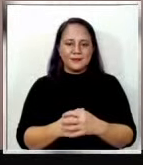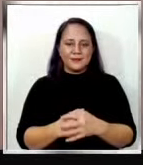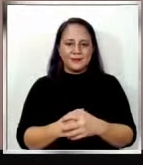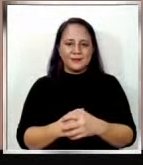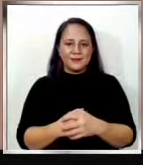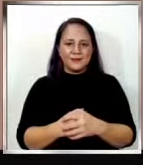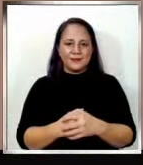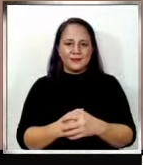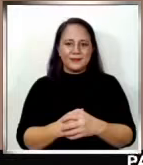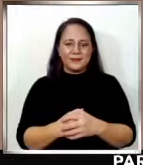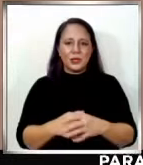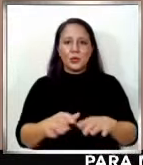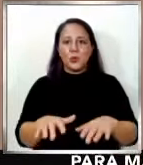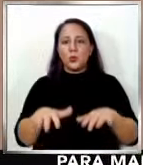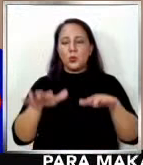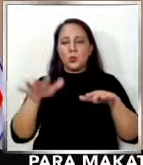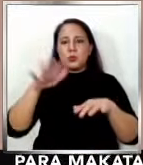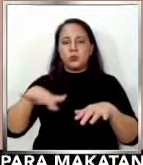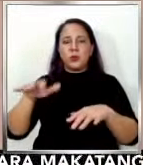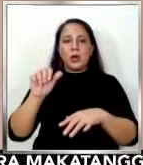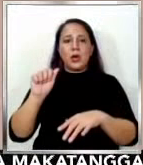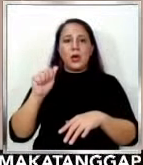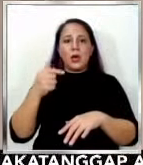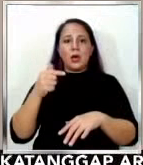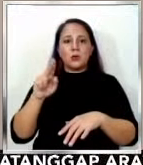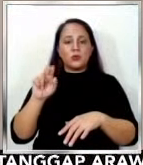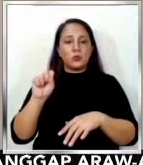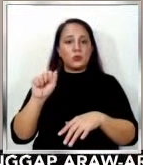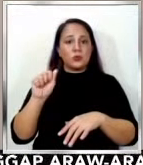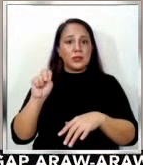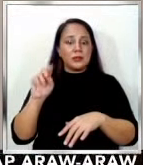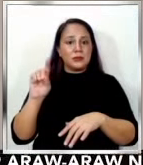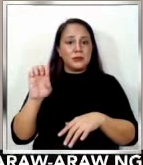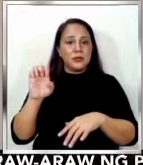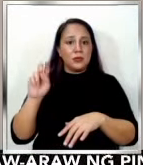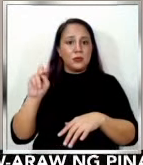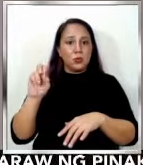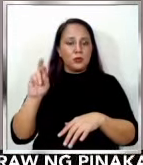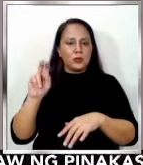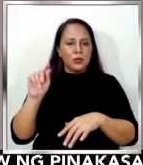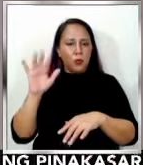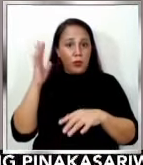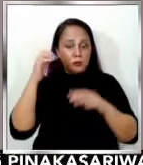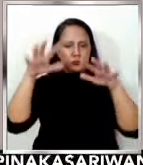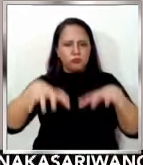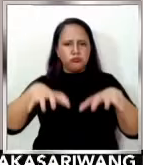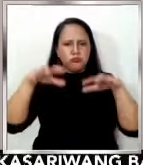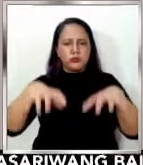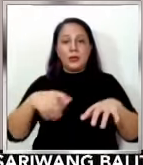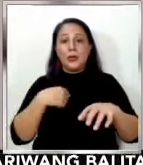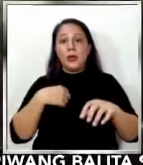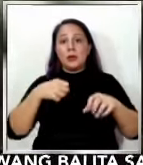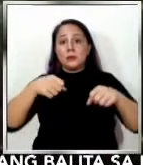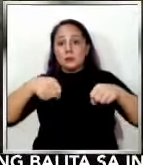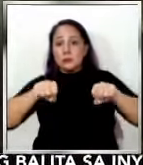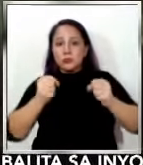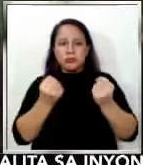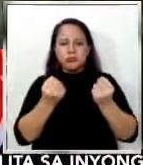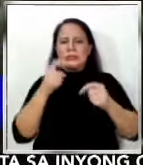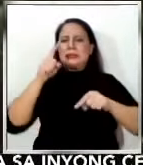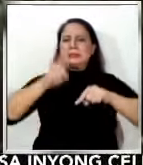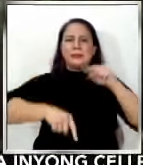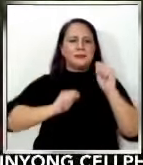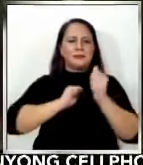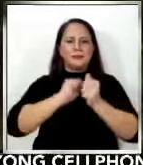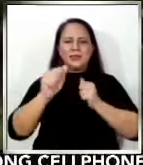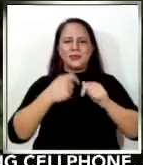Binaha ang ilang lugar sa Agusan del Norte kasunod ng malakas na ulan. Hindi na madaanan ng mga motorista ang kalsada. Patuloy rin ang mga pag-ulan at malakas